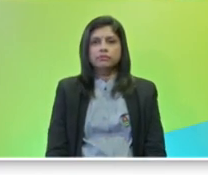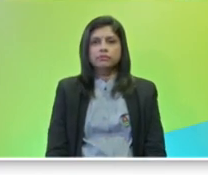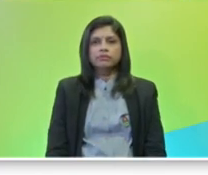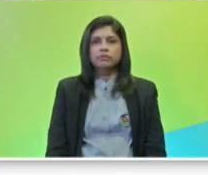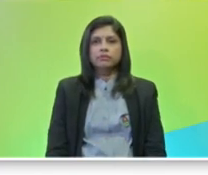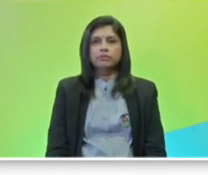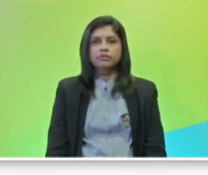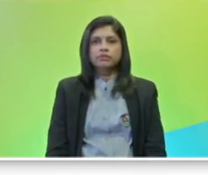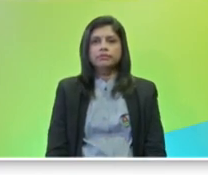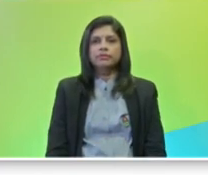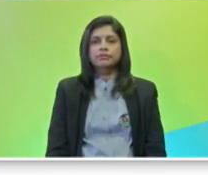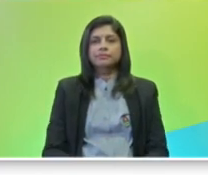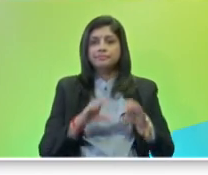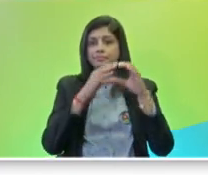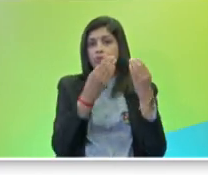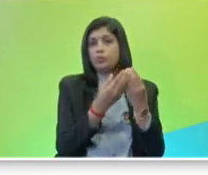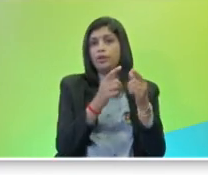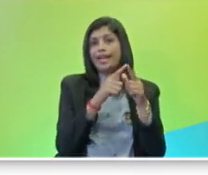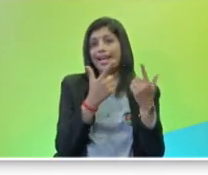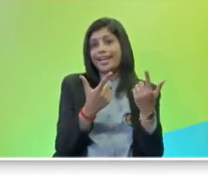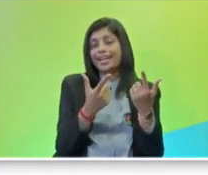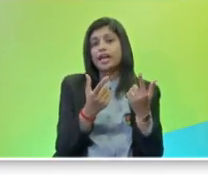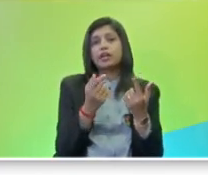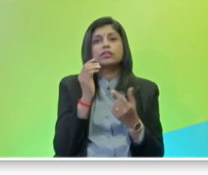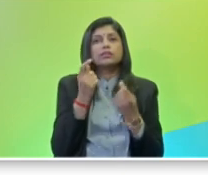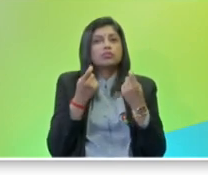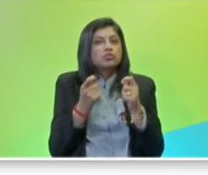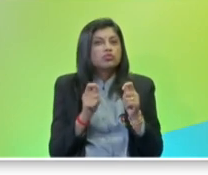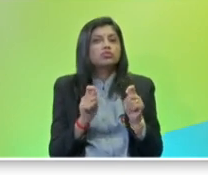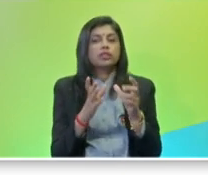lain akan coba selesaikan Oke untuk